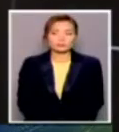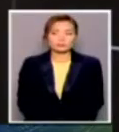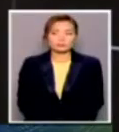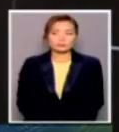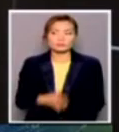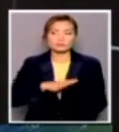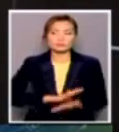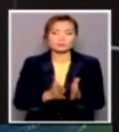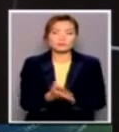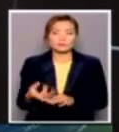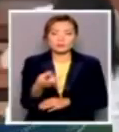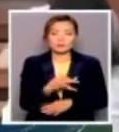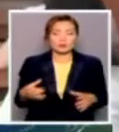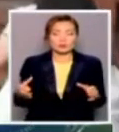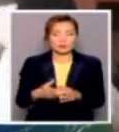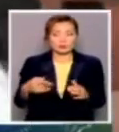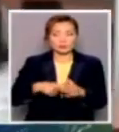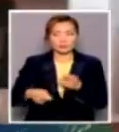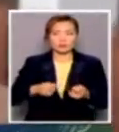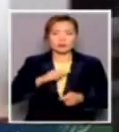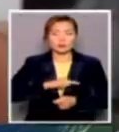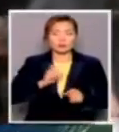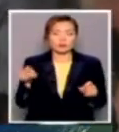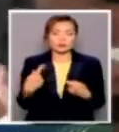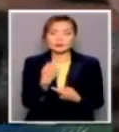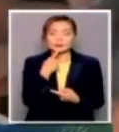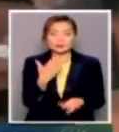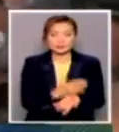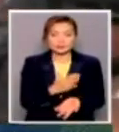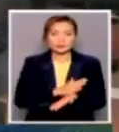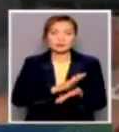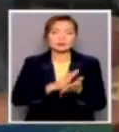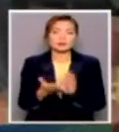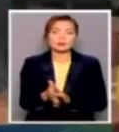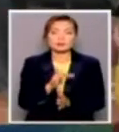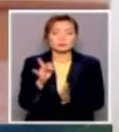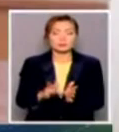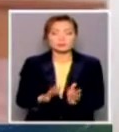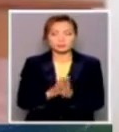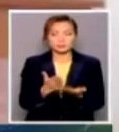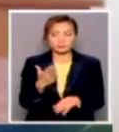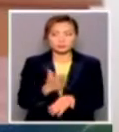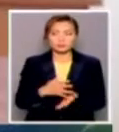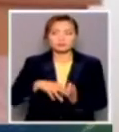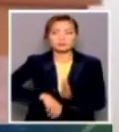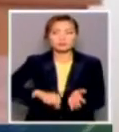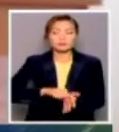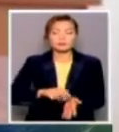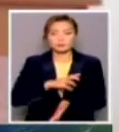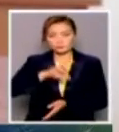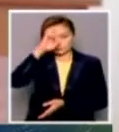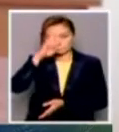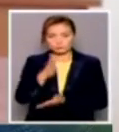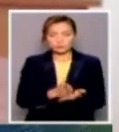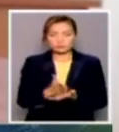Мероприятие было организовано районным отделом внутренней политики и развития языков и состоялось в Центральной библиотеке. В нем приняли участие